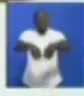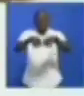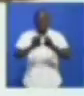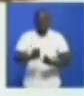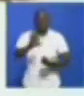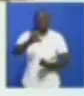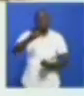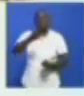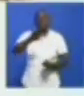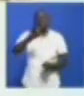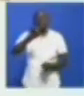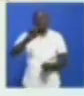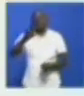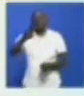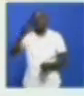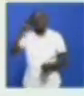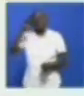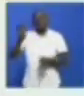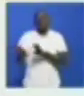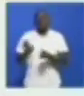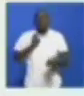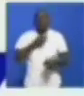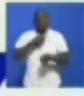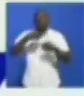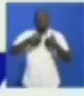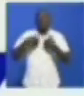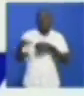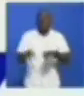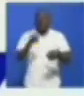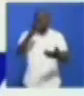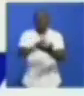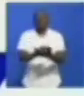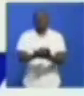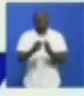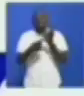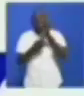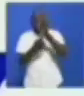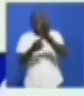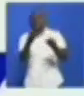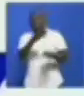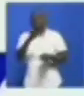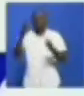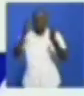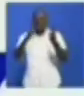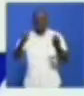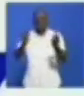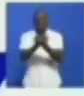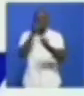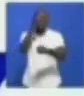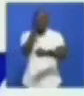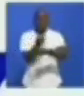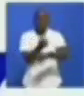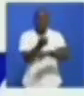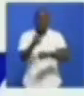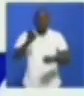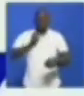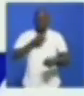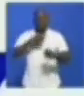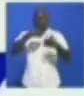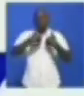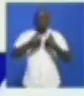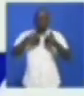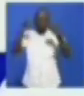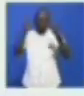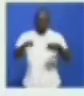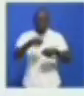carrière. Nous avons réalisé ce bâtiment dans le but de montrer aux Burkinabés qu'avec la pierre locale que nous avons, nous pouvons